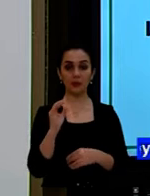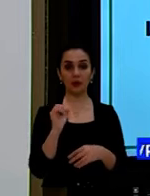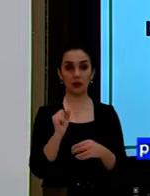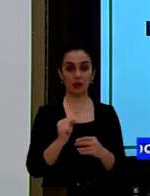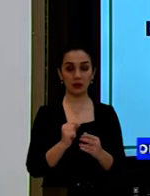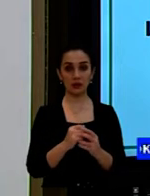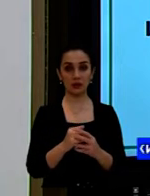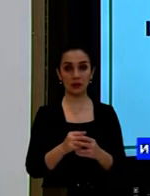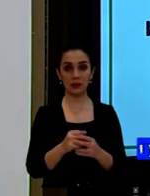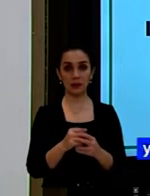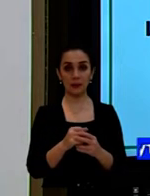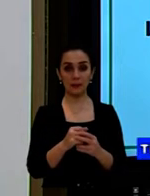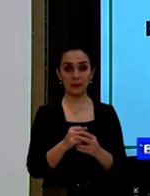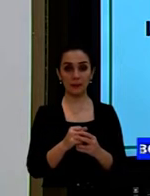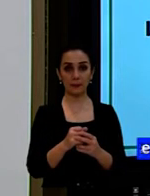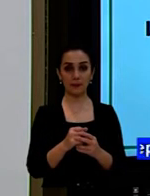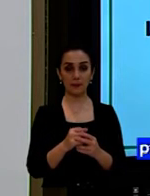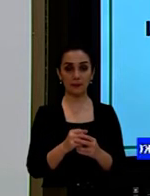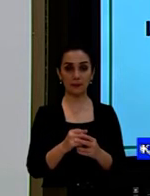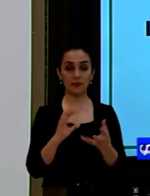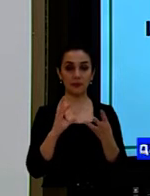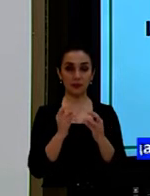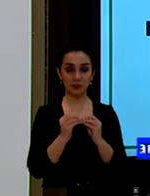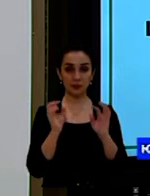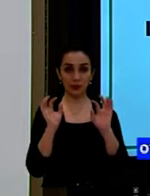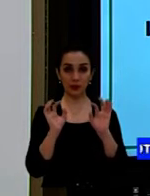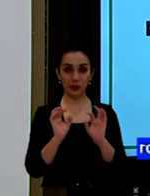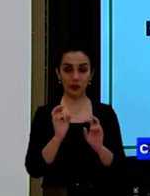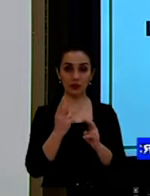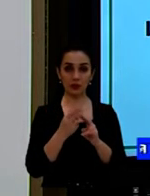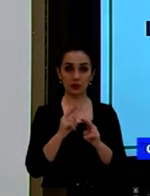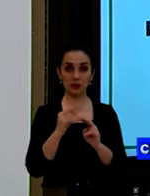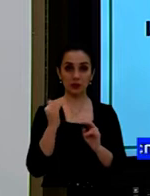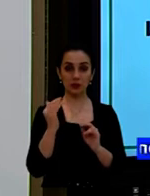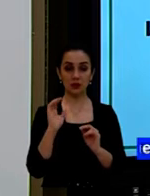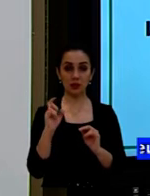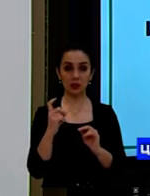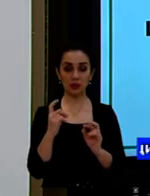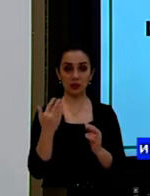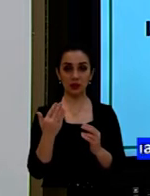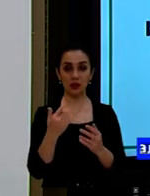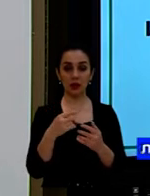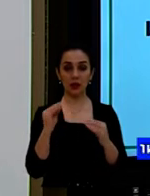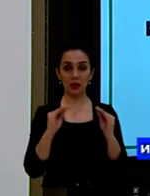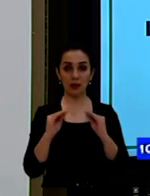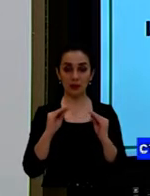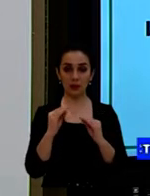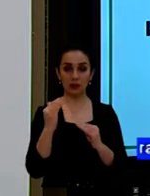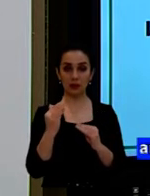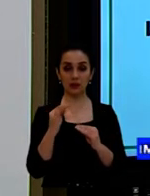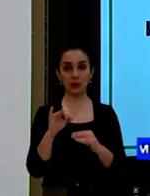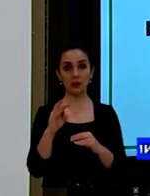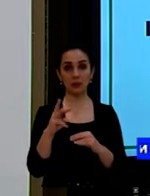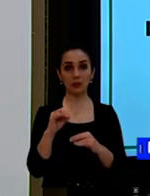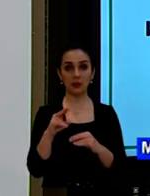периодический закон периодический закон химических элементов открыт дмитрий иванович им